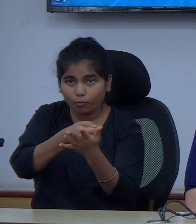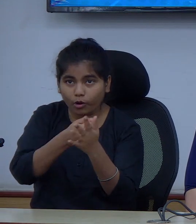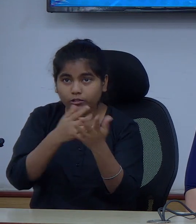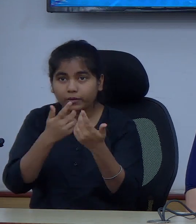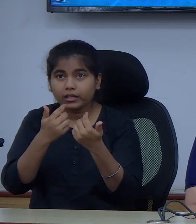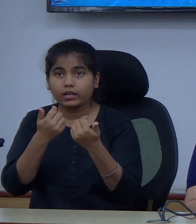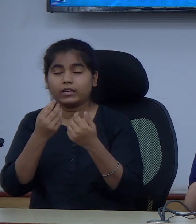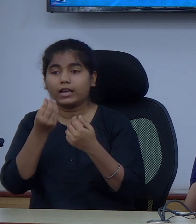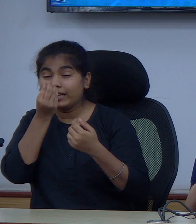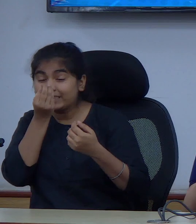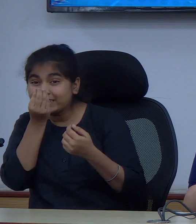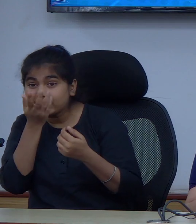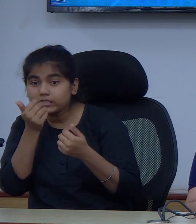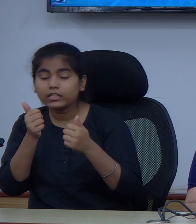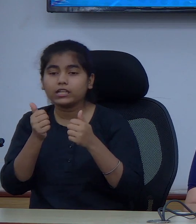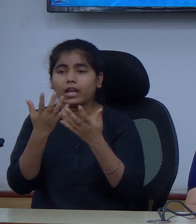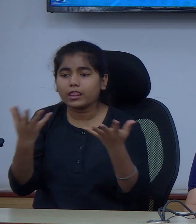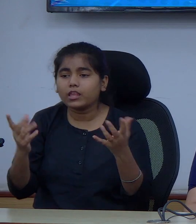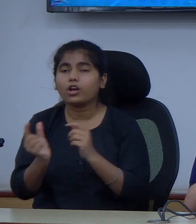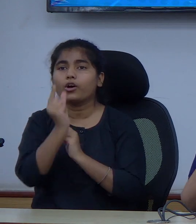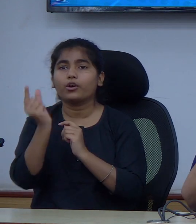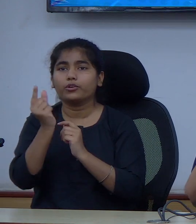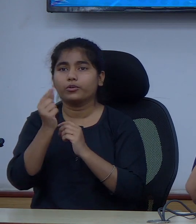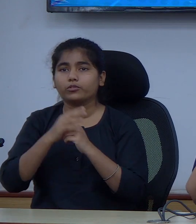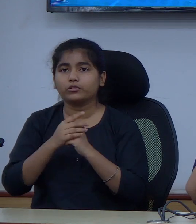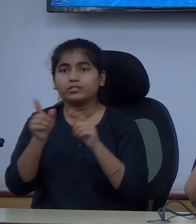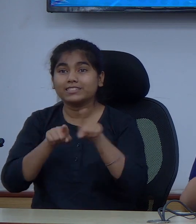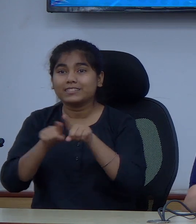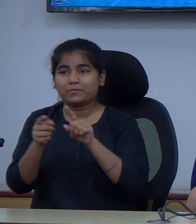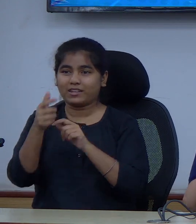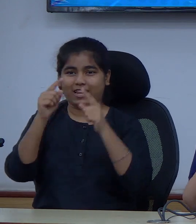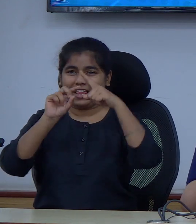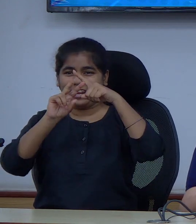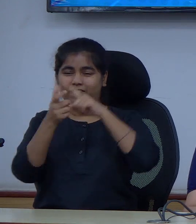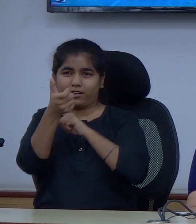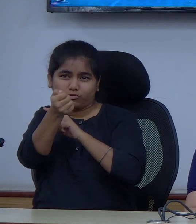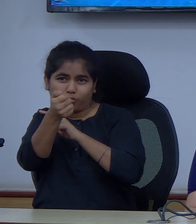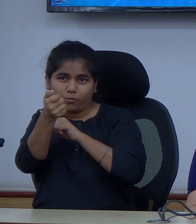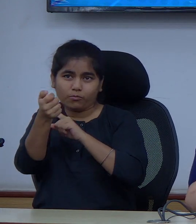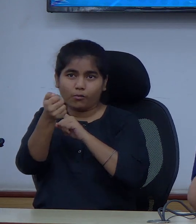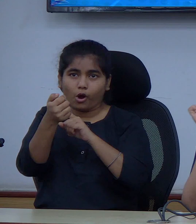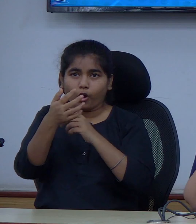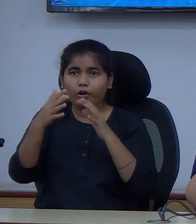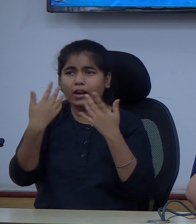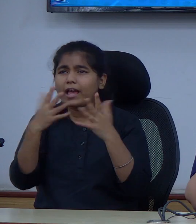उसे सुगमता से किसी चीज़ का इस्तेमाल करना है, जैसे कि हमारा रिमोट टीवी का, अगर हमें उसे